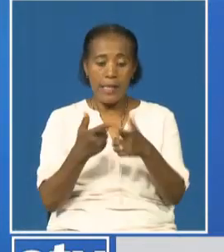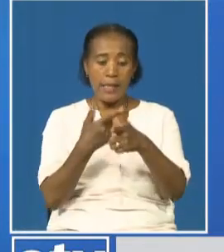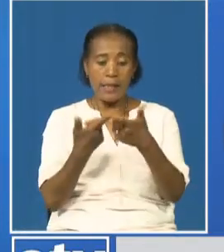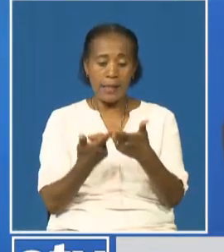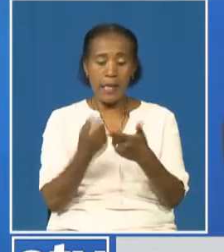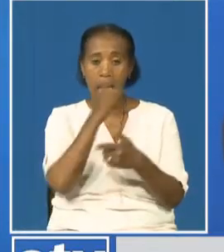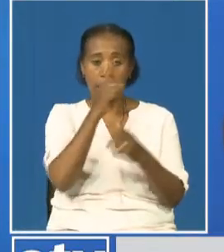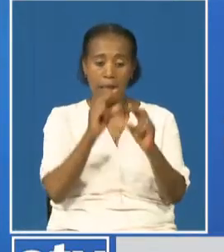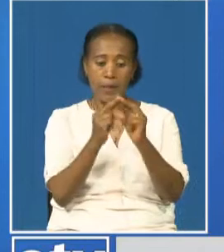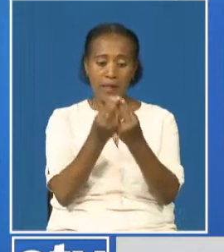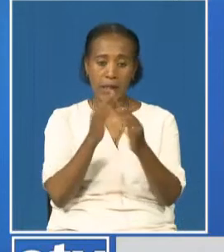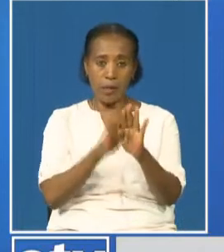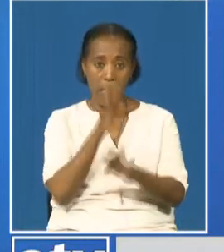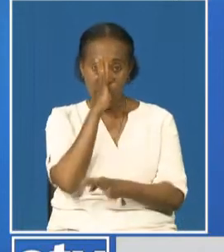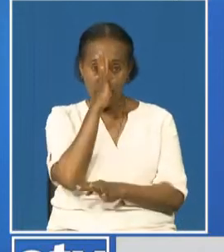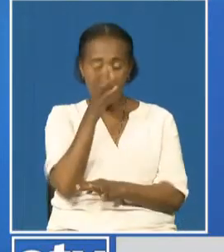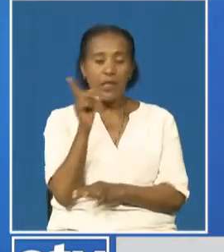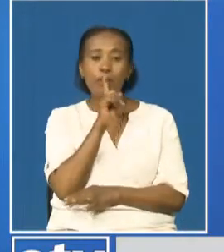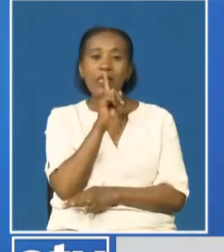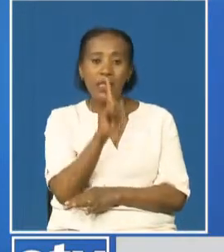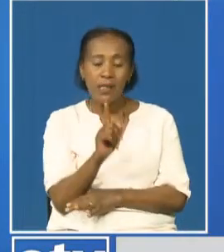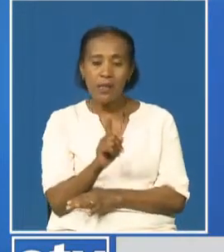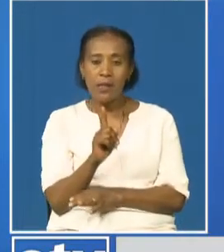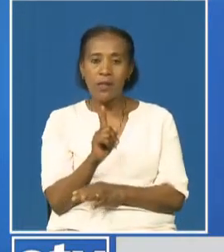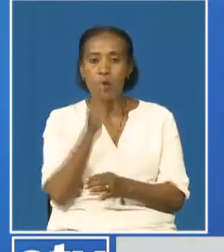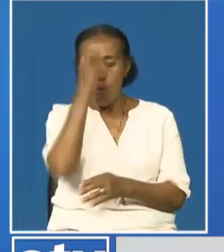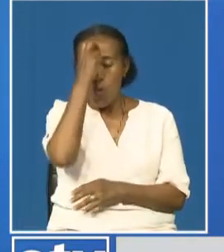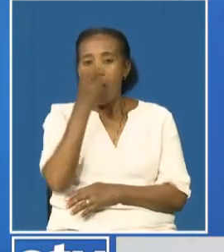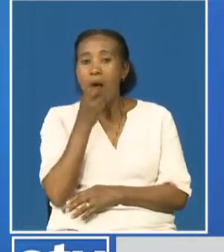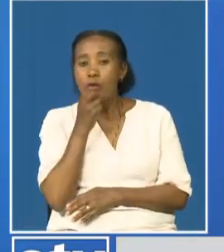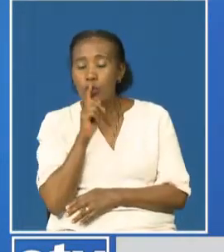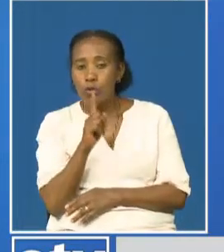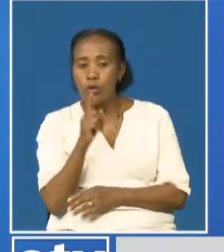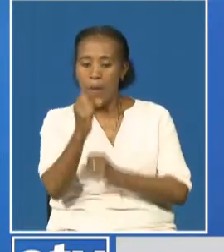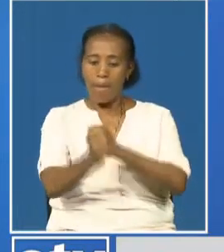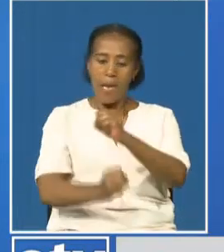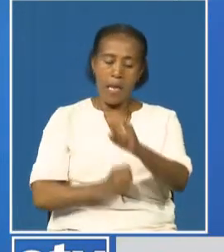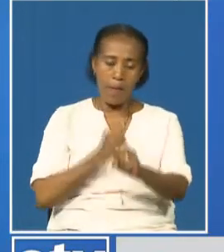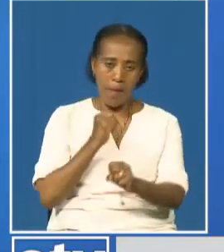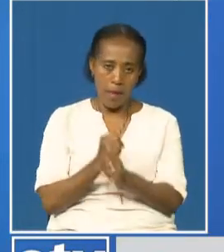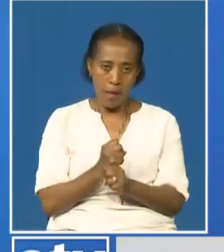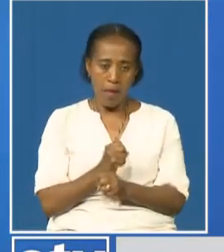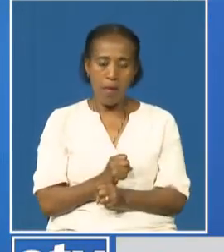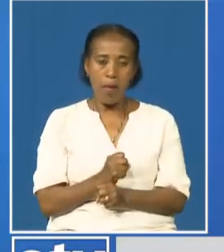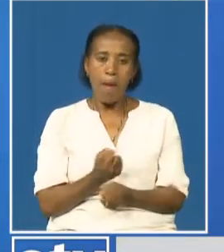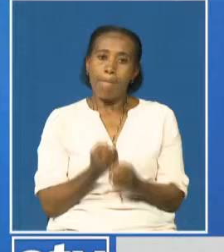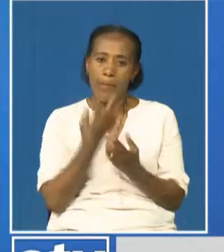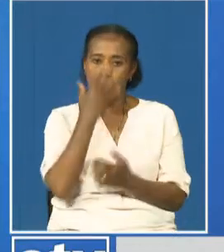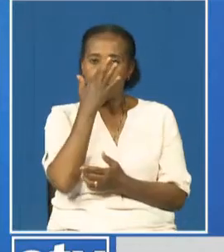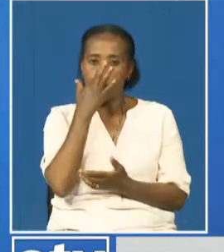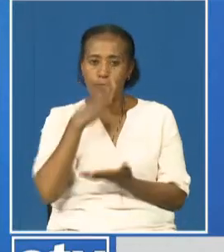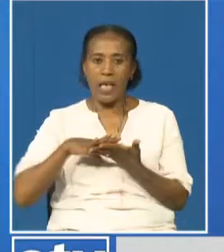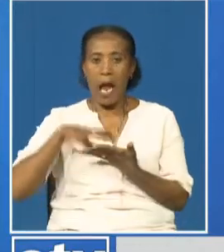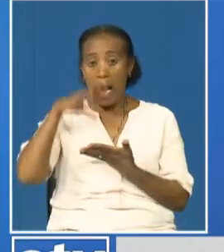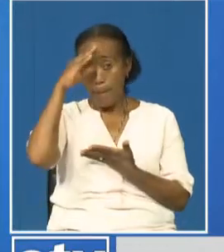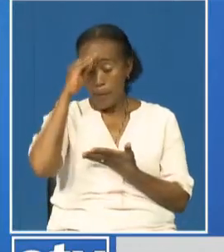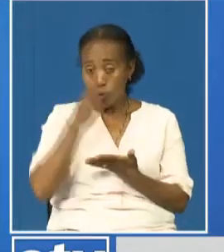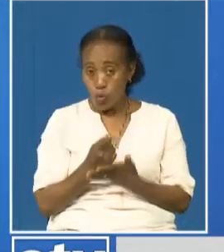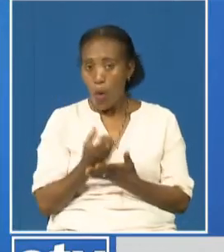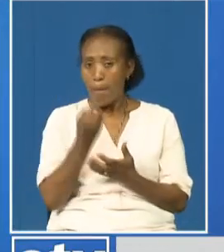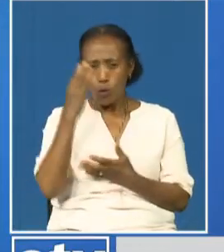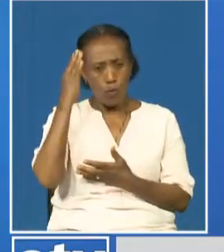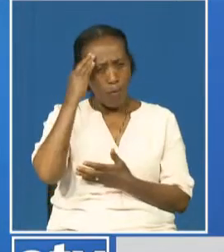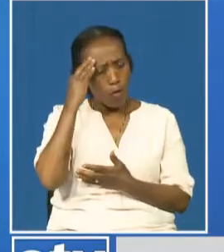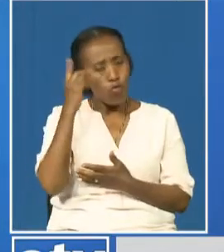እንግዲህ አንዳንድ ቤተሰብ ላይ የሚፈጠረው ምንድነው? ወላጆች በድሜ ብዙ ልምድ ያካበቱ ብዙ